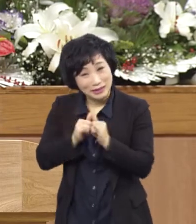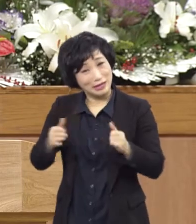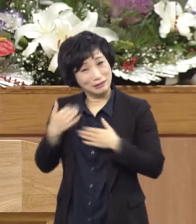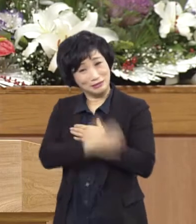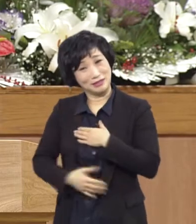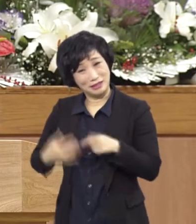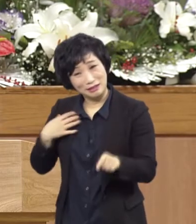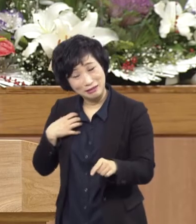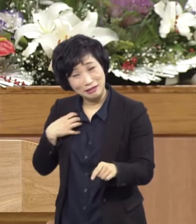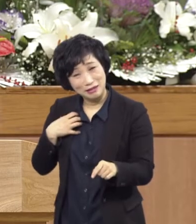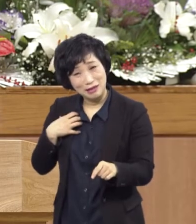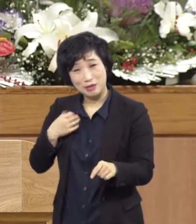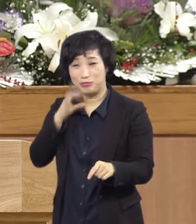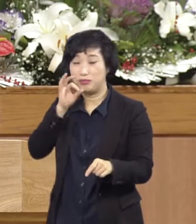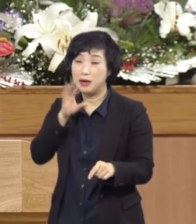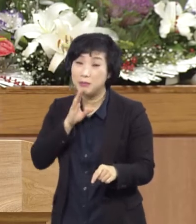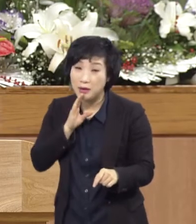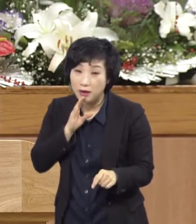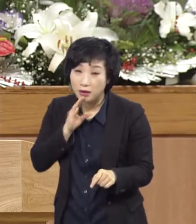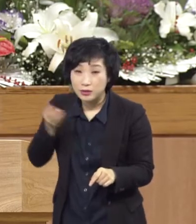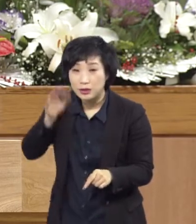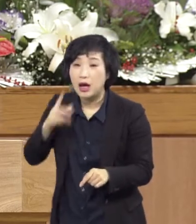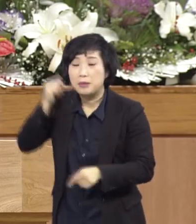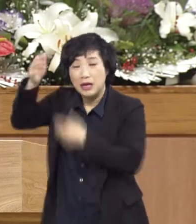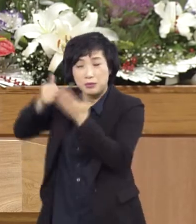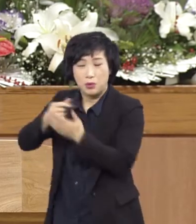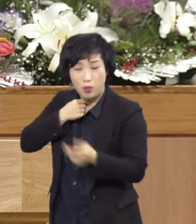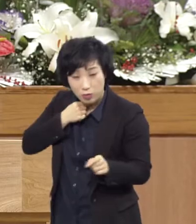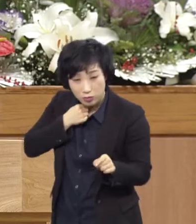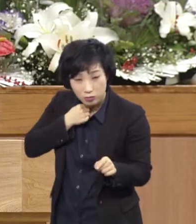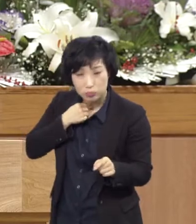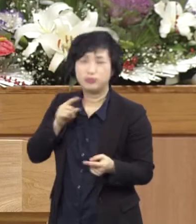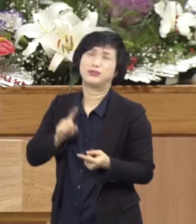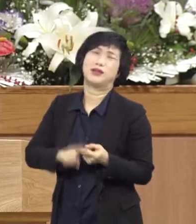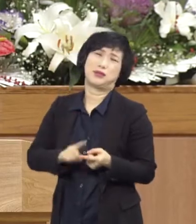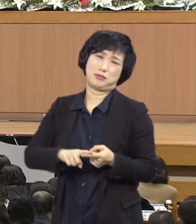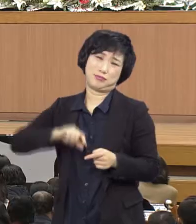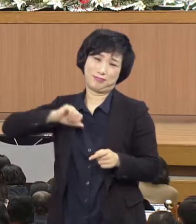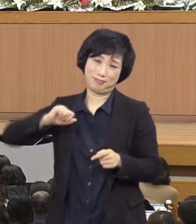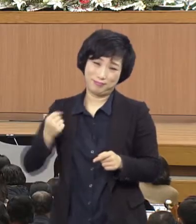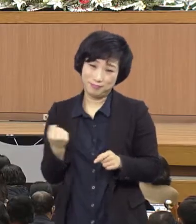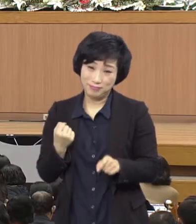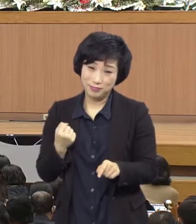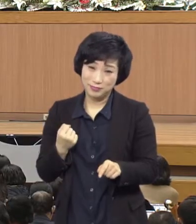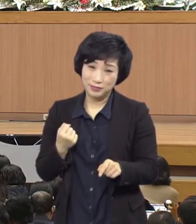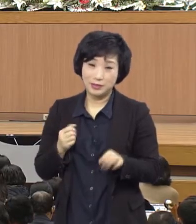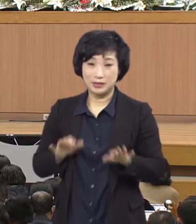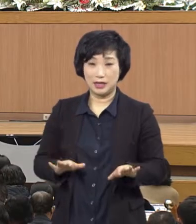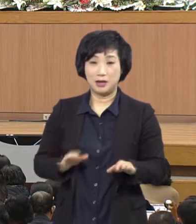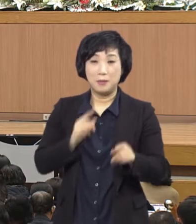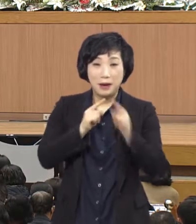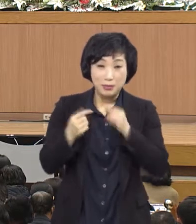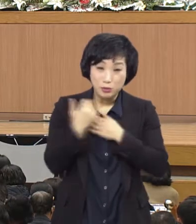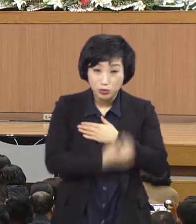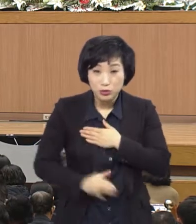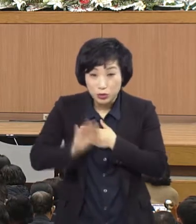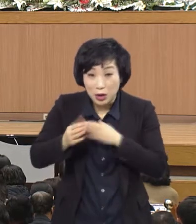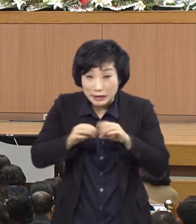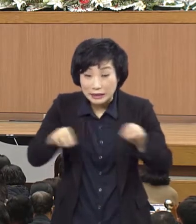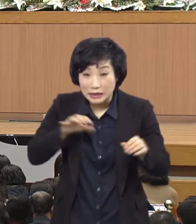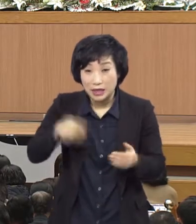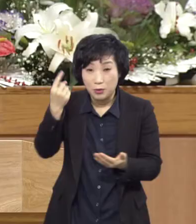수 없으나 아버지가 원하신다면 그리하옵소서. 그래서 말씀이 육신이 되어 이 땅에